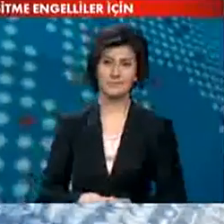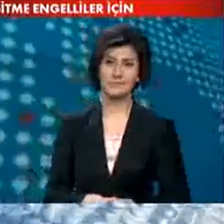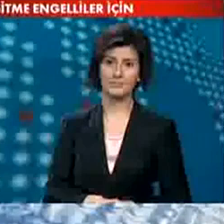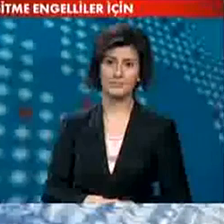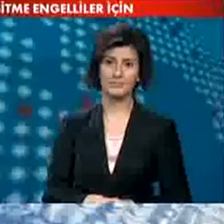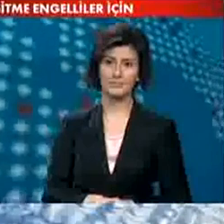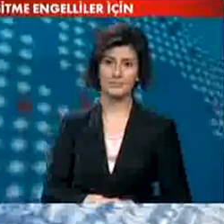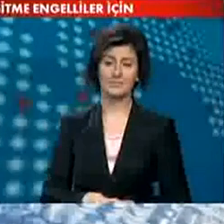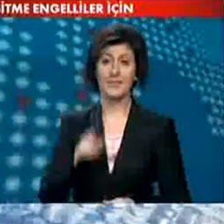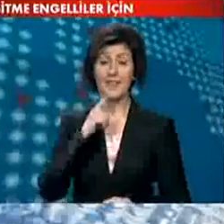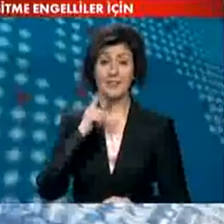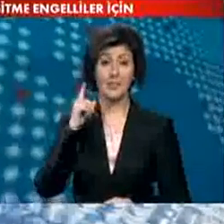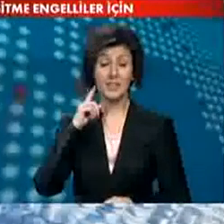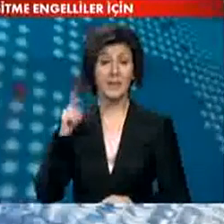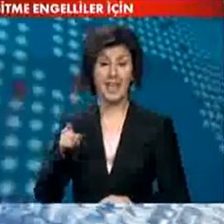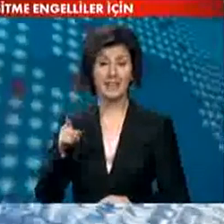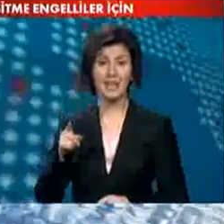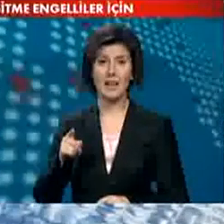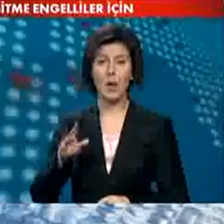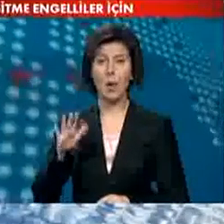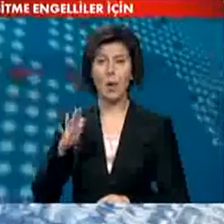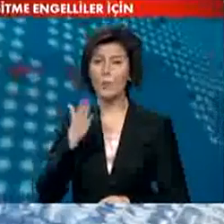Ey nesil işitme engelliler ortaokulu öğrencileri.